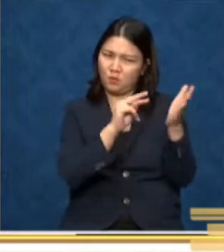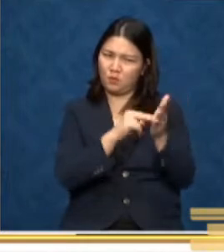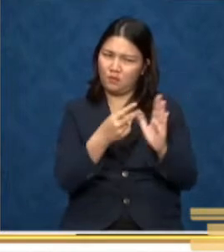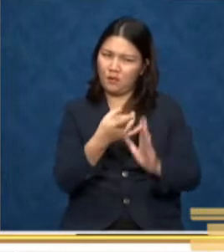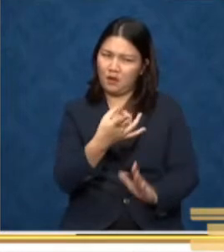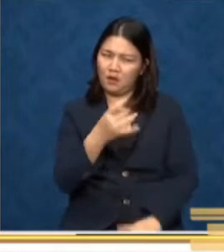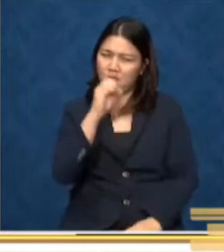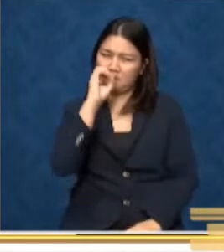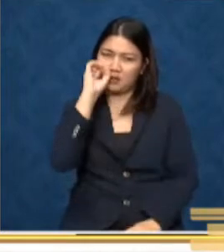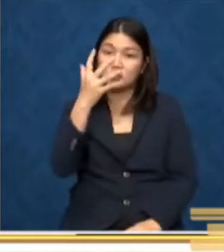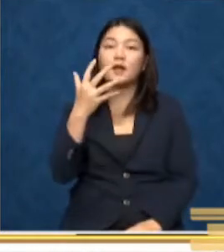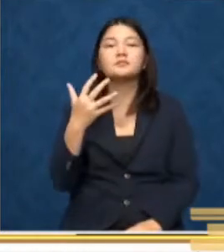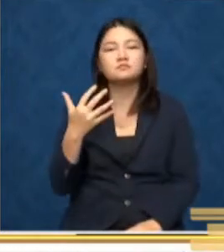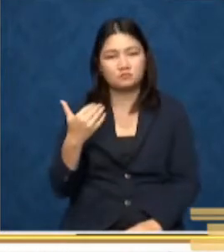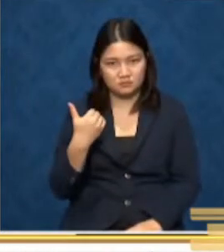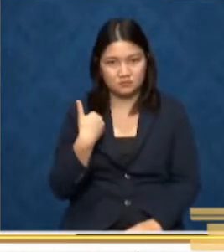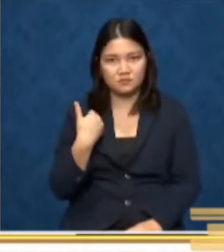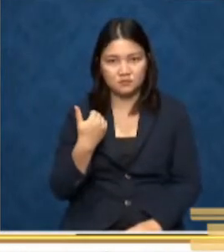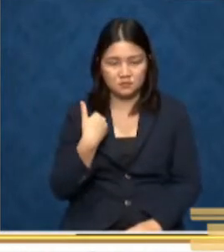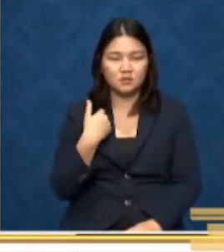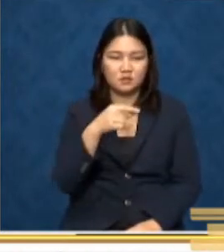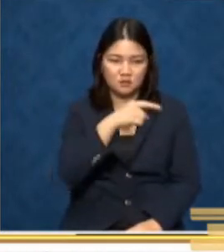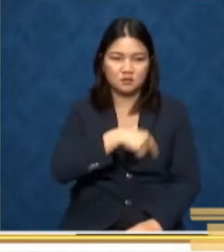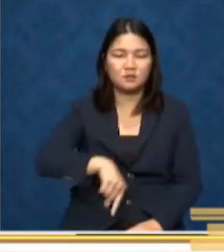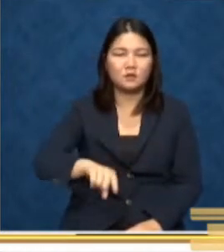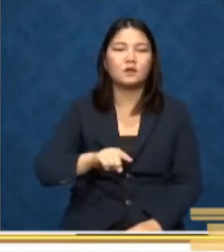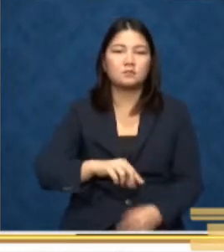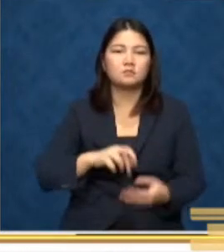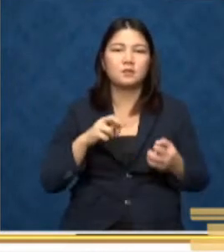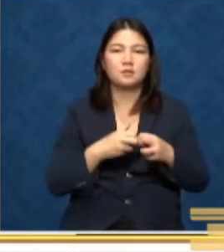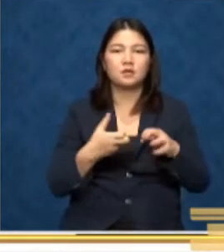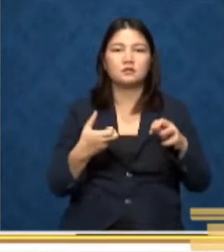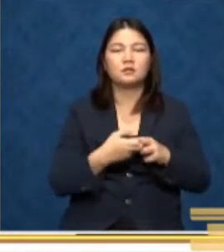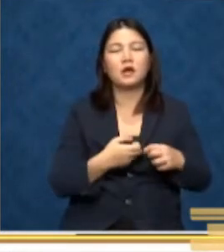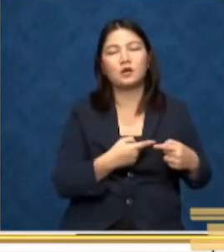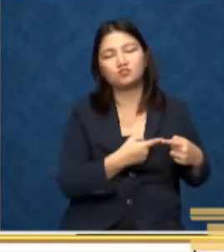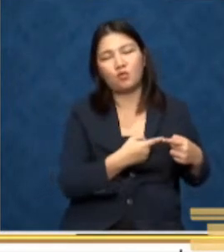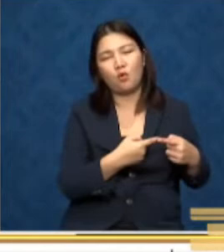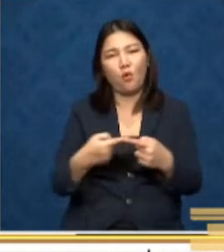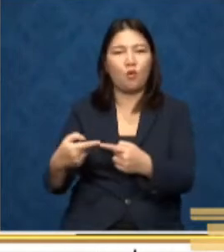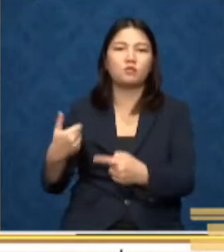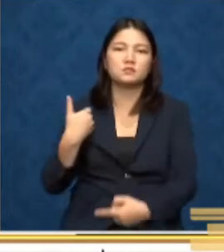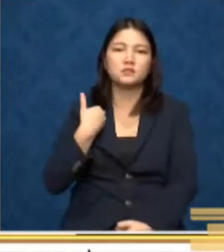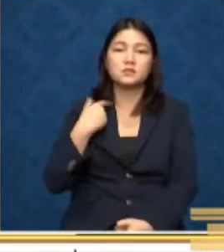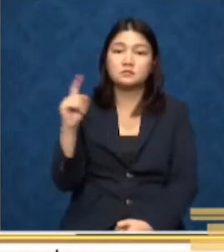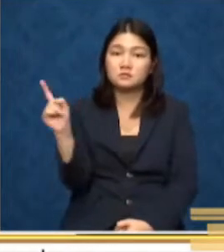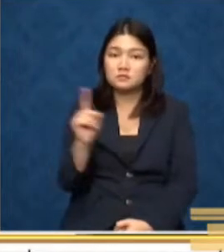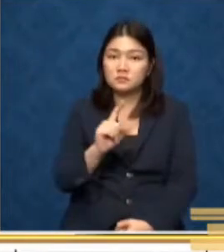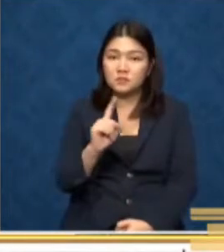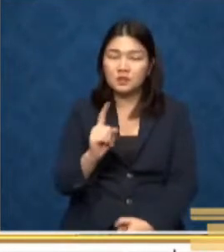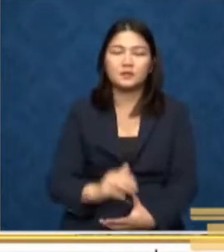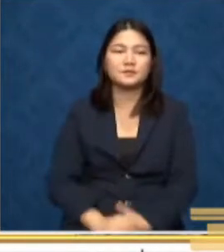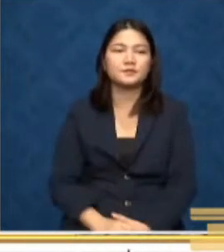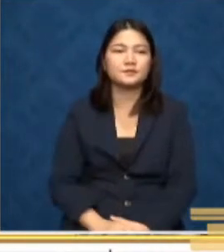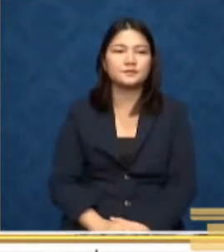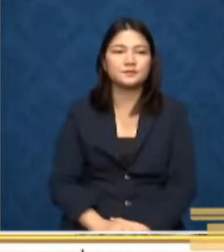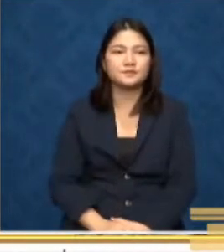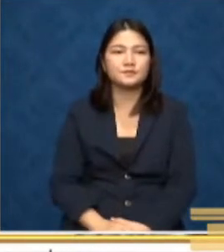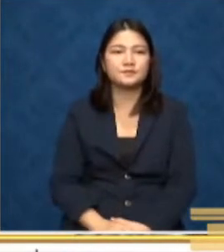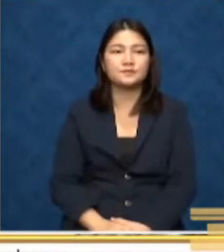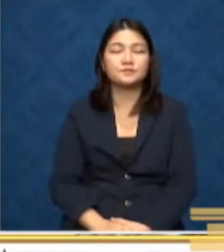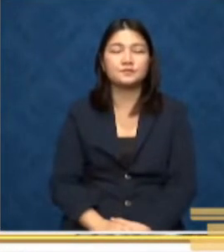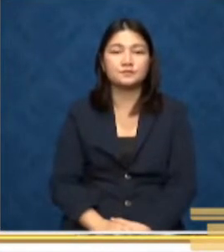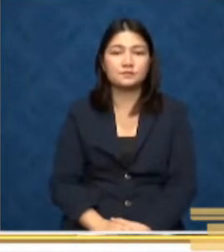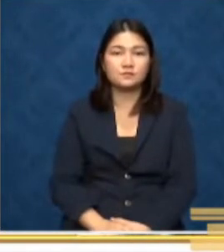ครับได้นำไปสู่ปัญหาต่างๆอย่างมากมายจริงๆปัญหาไม่ได้